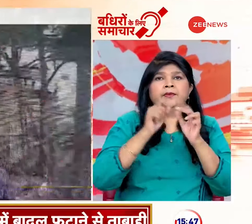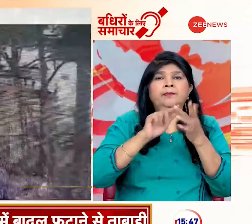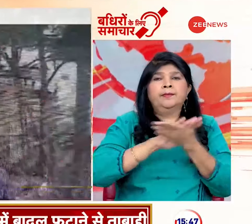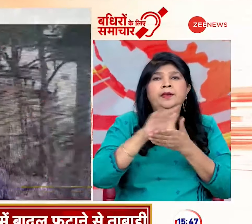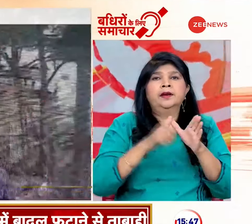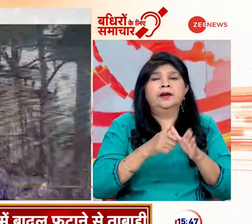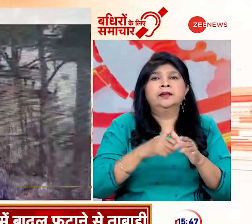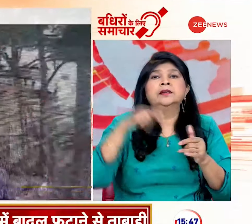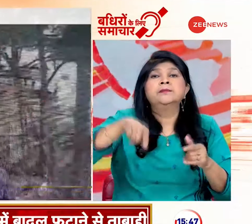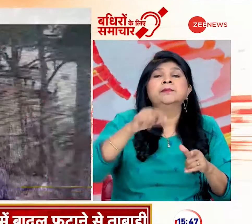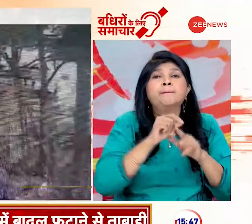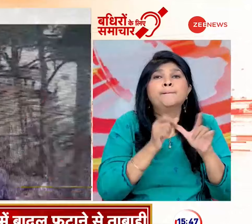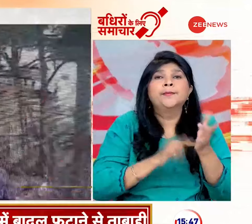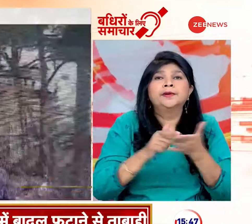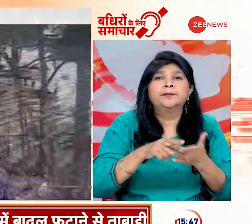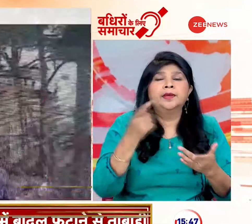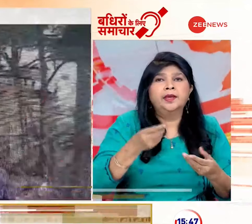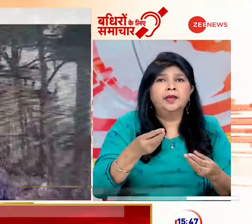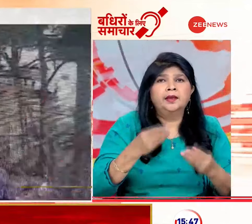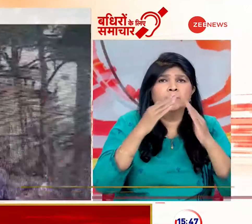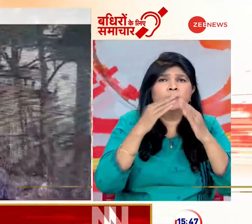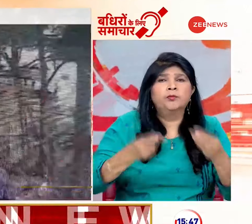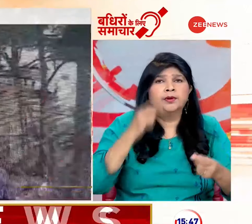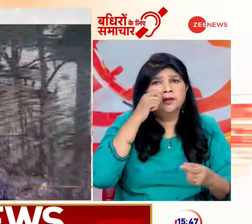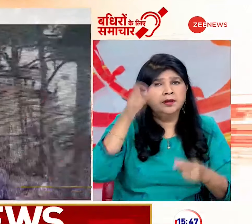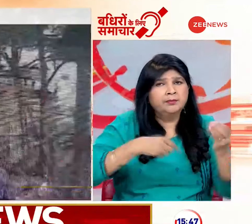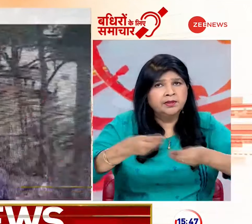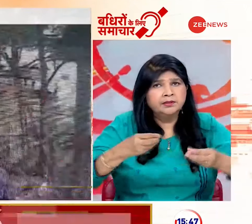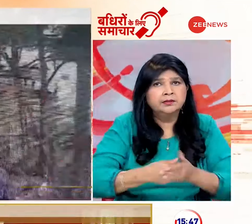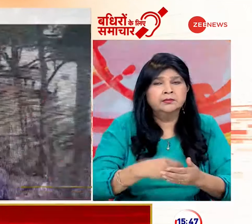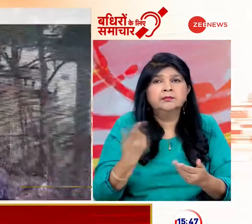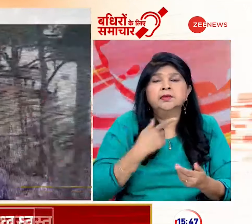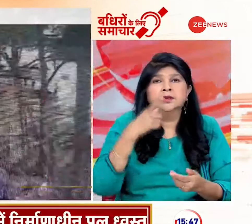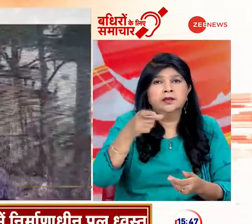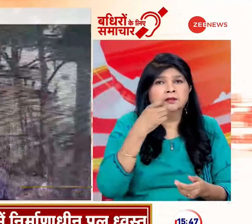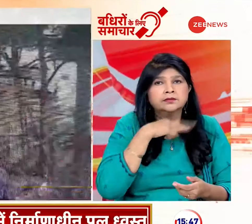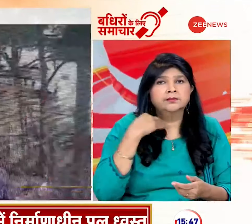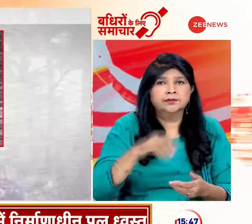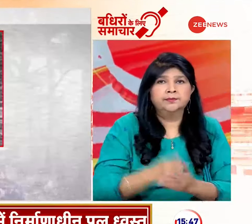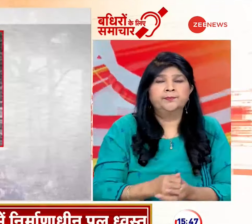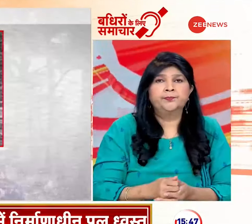बिहार की राजधानी पटना में एक प्रॉपर्टी डीलर की दिनदहाड़े हत्या कर दी गई।